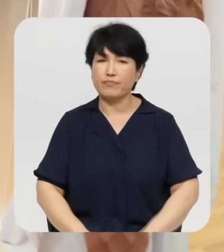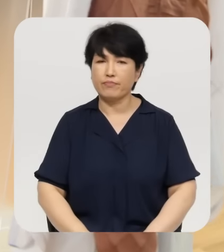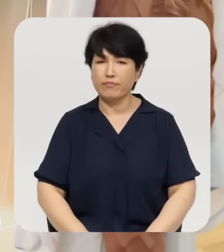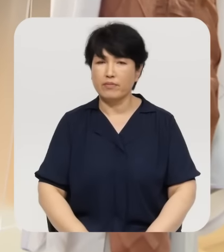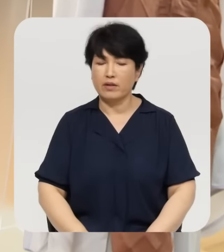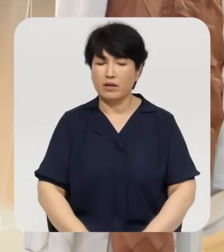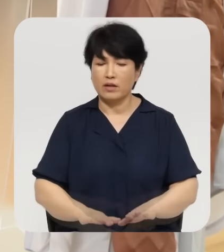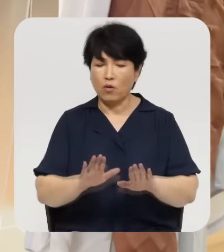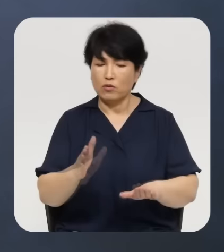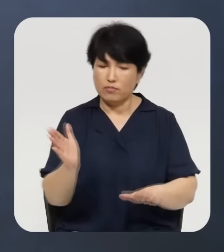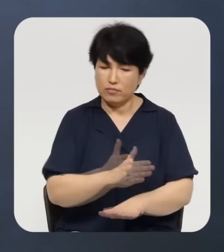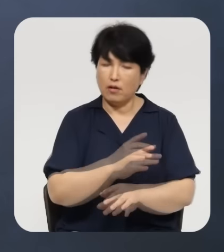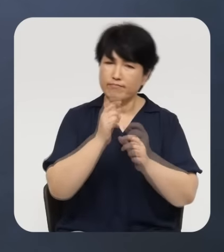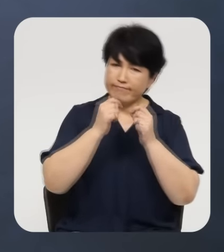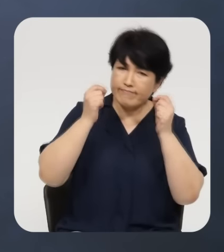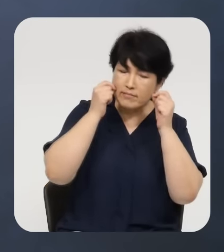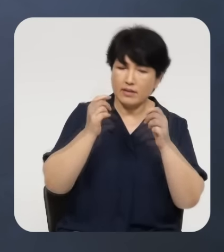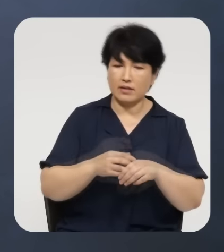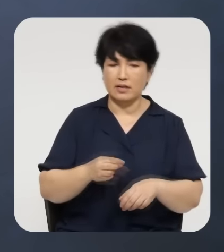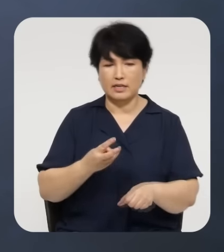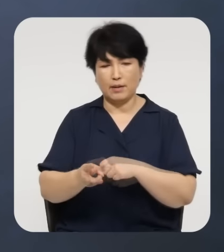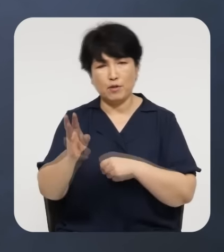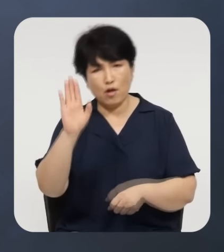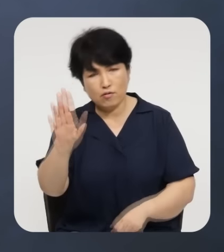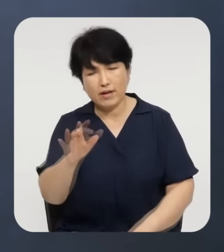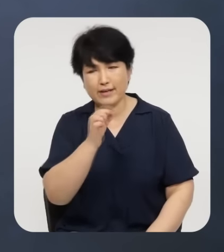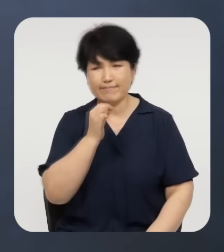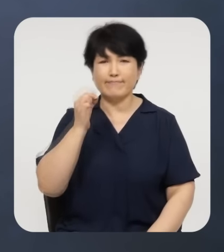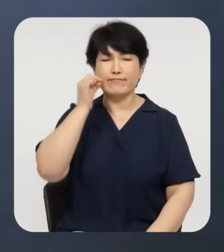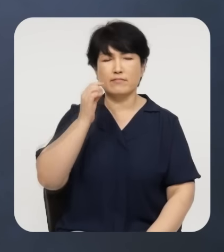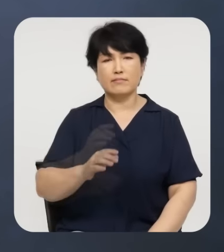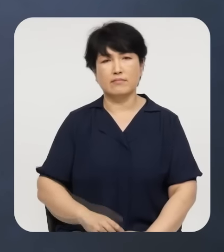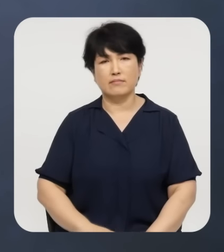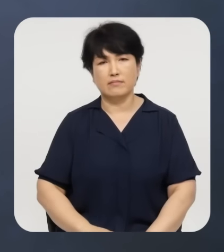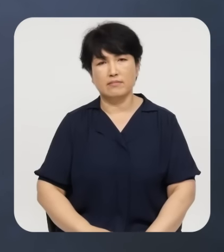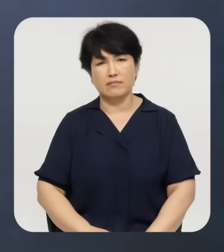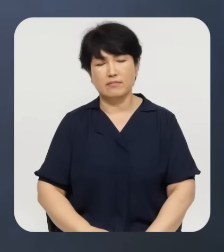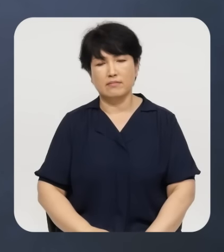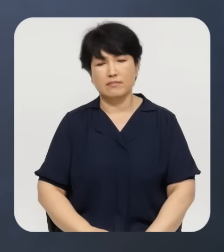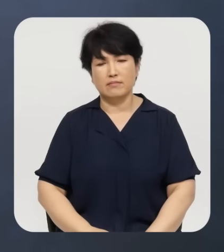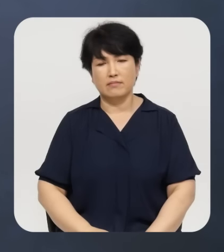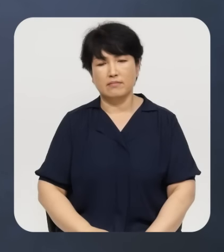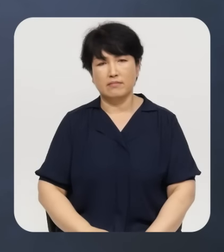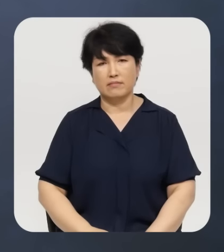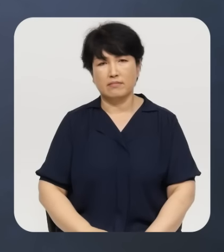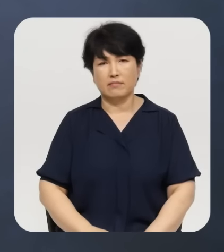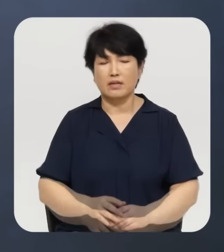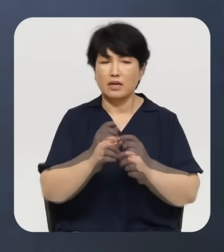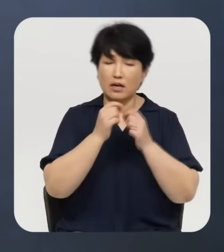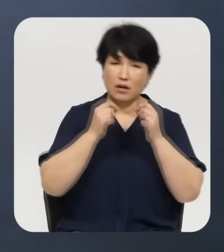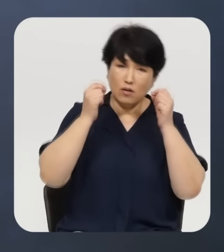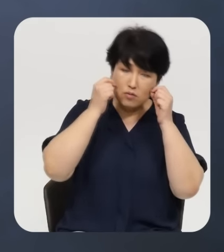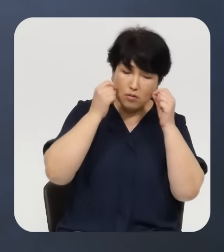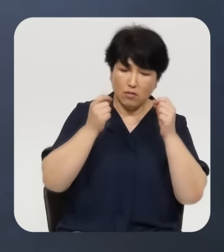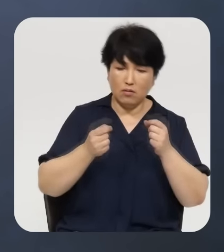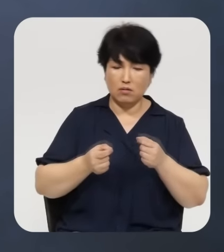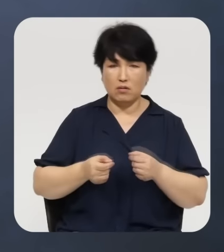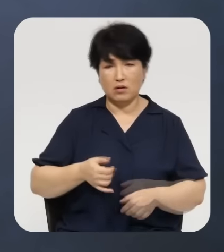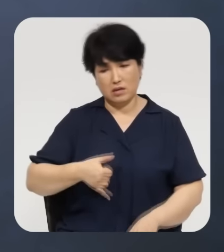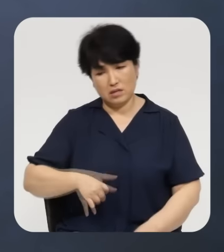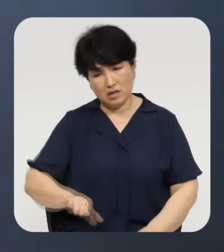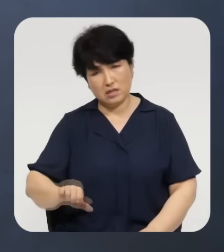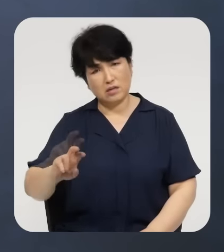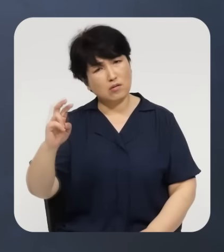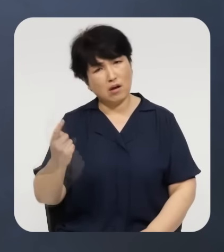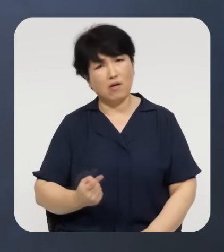그래요. 그건 자기 선택이에요. 오늘부터 웃고 살 건지, 3년 후부터 웃고 살 건지, 뭐, 웃어도 자식이 안